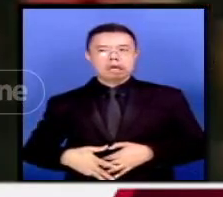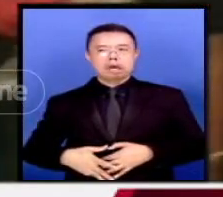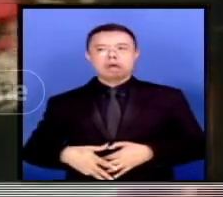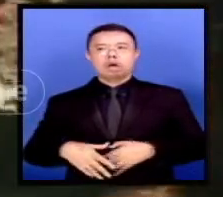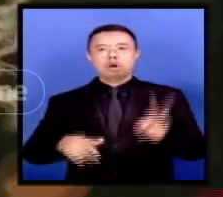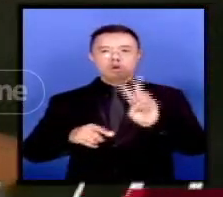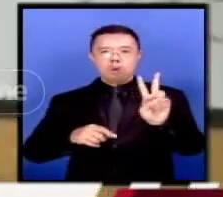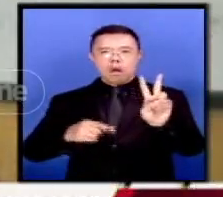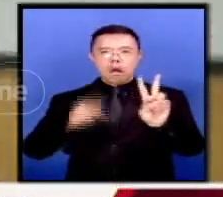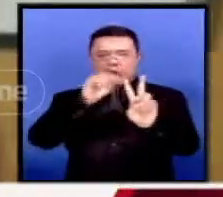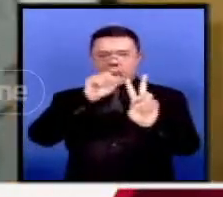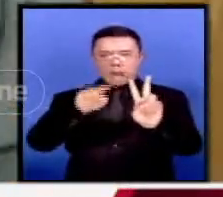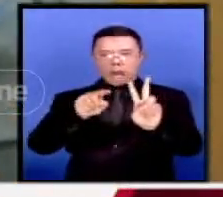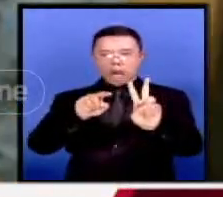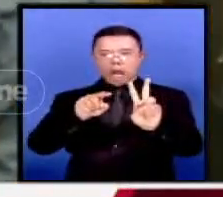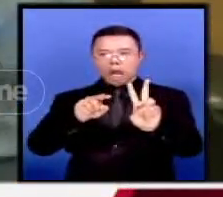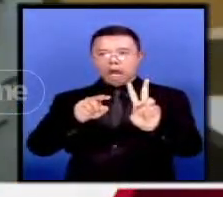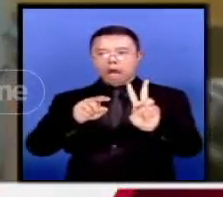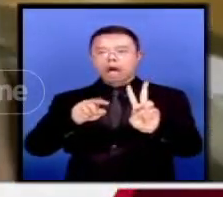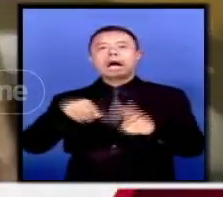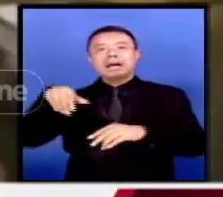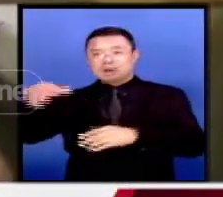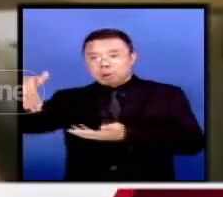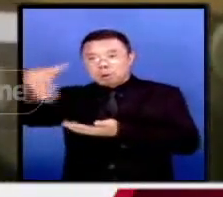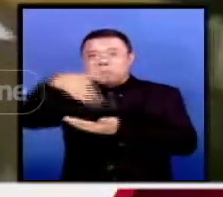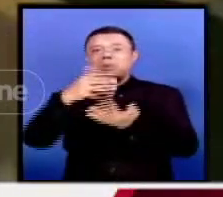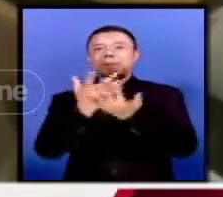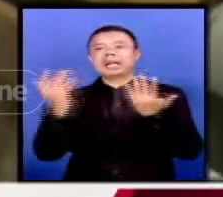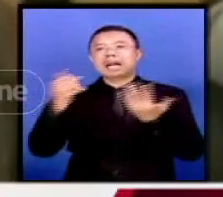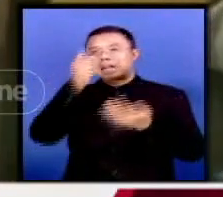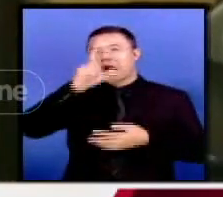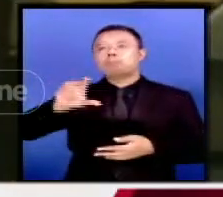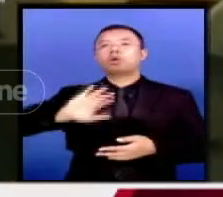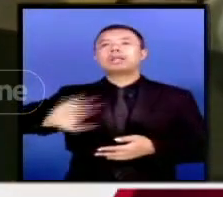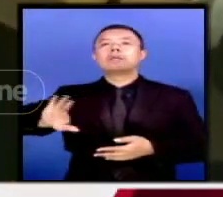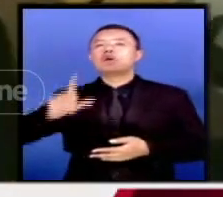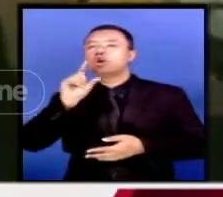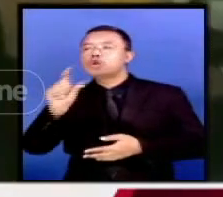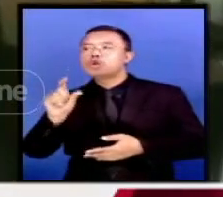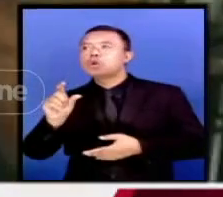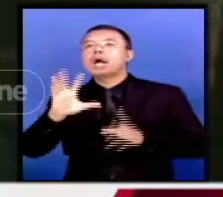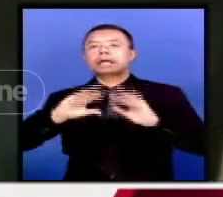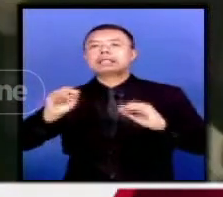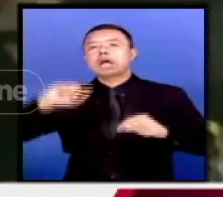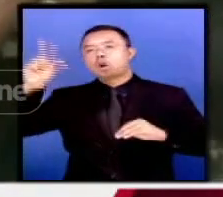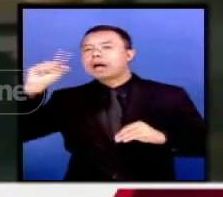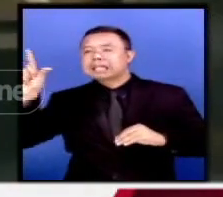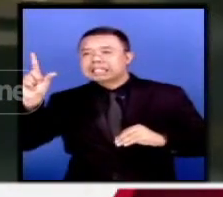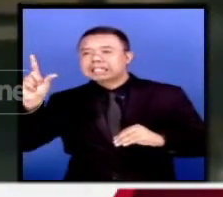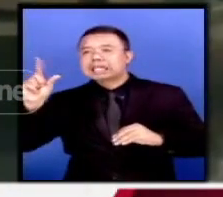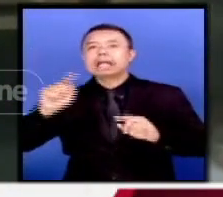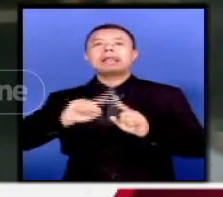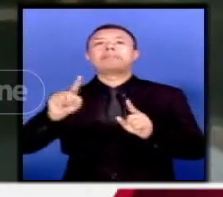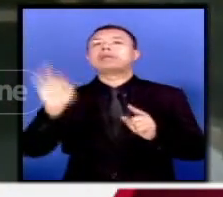Kedua pelaku diduga merekrut warga di Kabupaten Lampung Timur untuk dijanjikan bekerja ke luar negeri